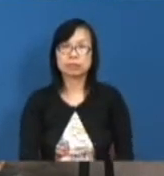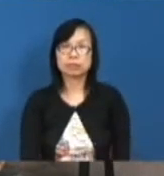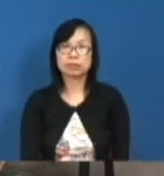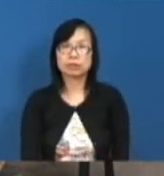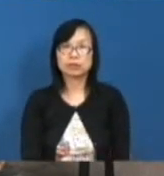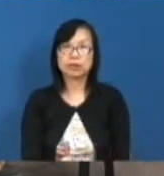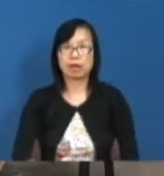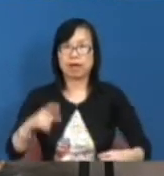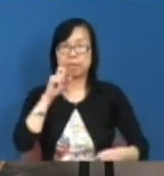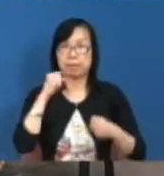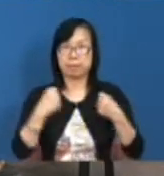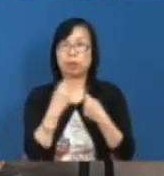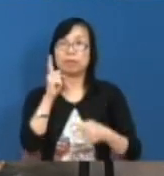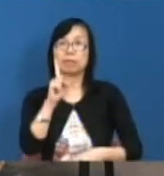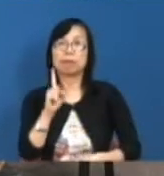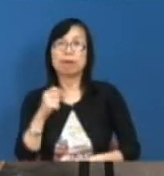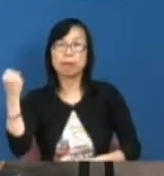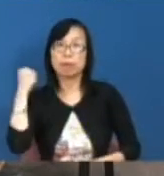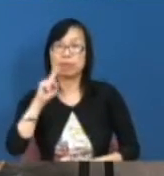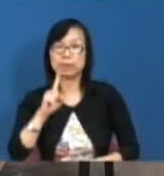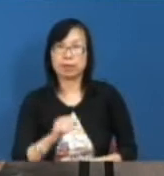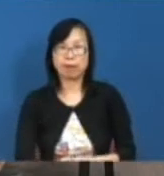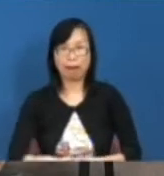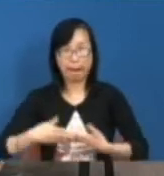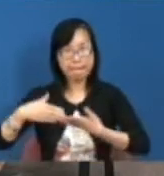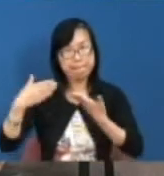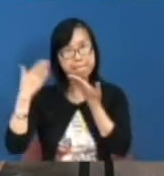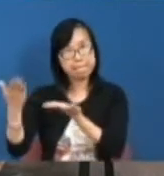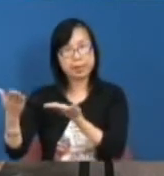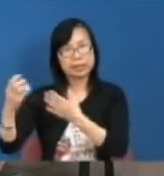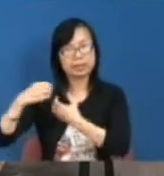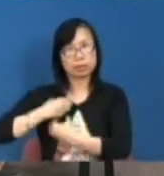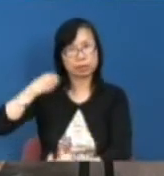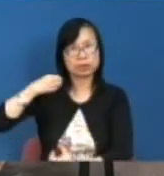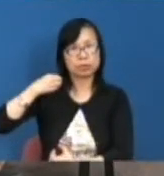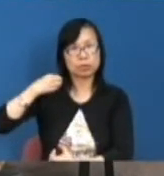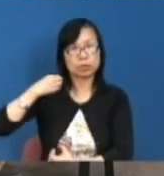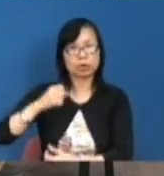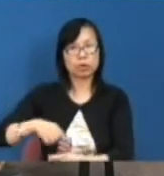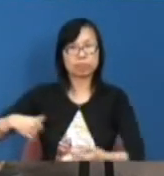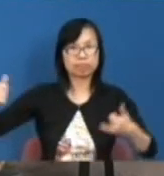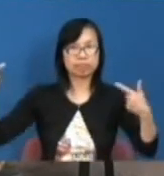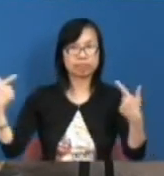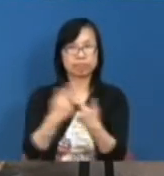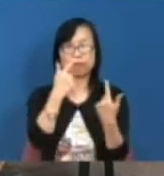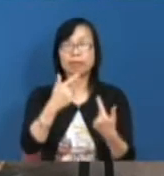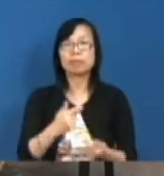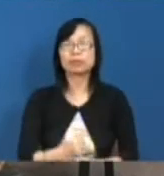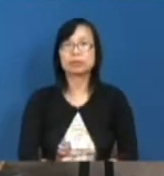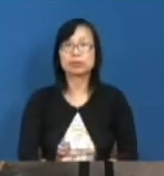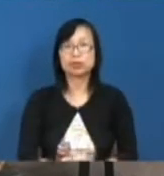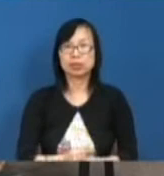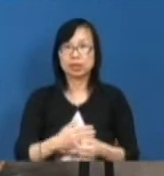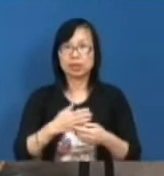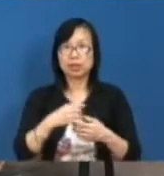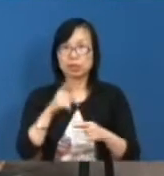六四嘅嗰啲係咪暴力嚟咧？即、就、係、是、軍隊派遣軍隊用呢個彈武彈去打群眾，手無寸鐵的群眾。群眾